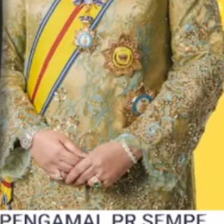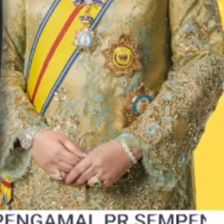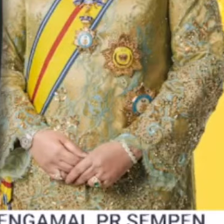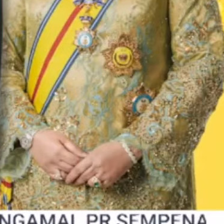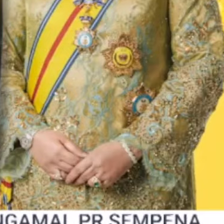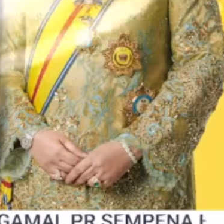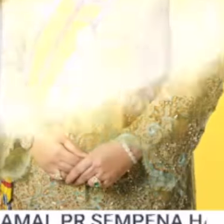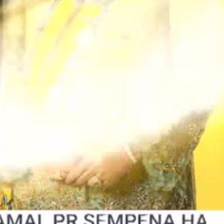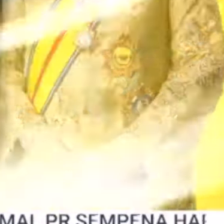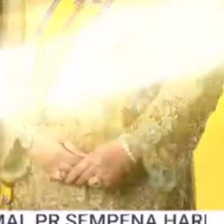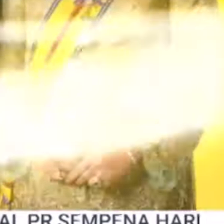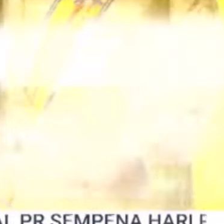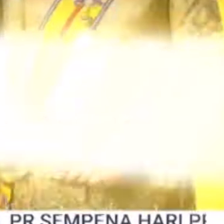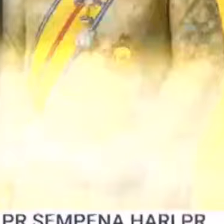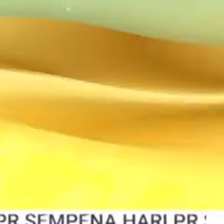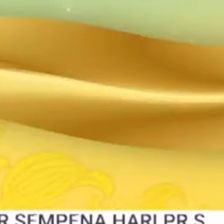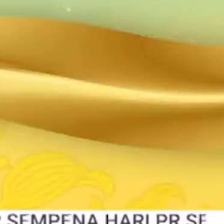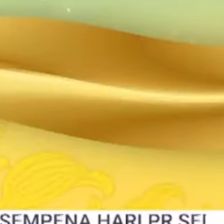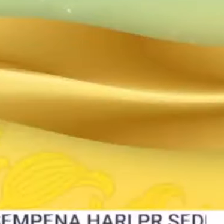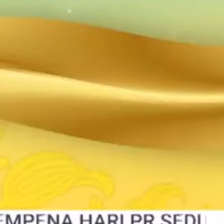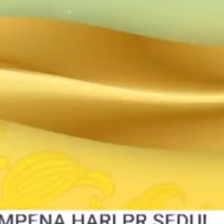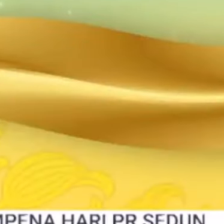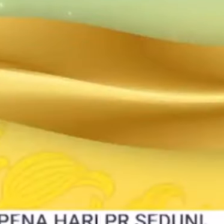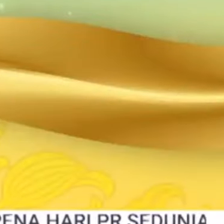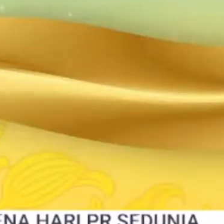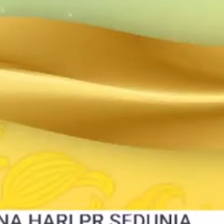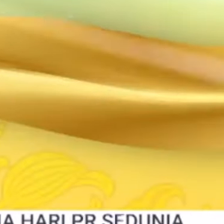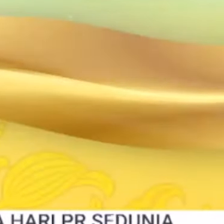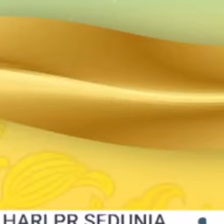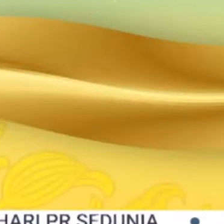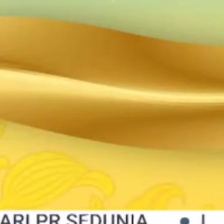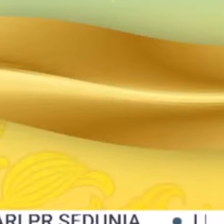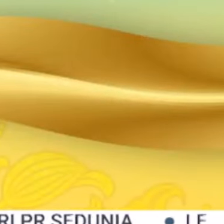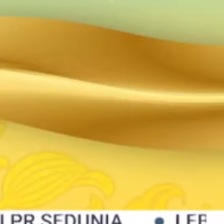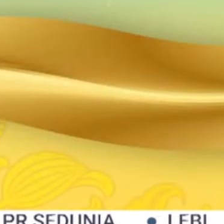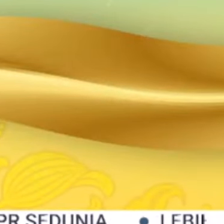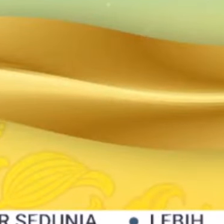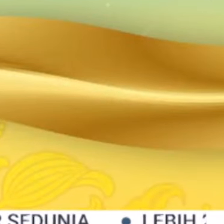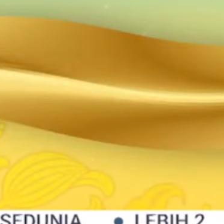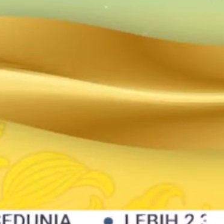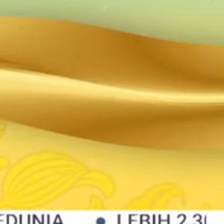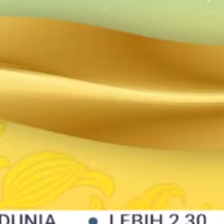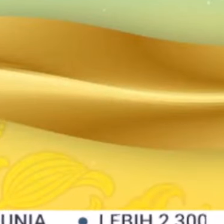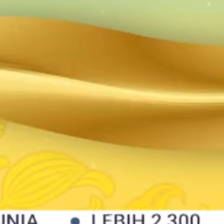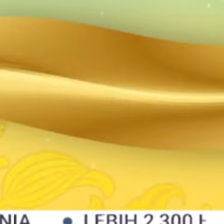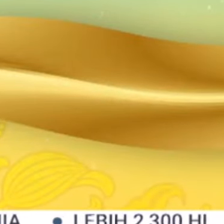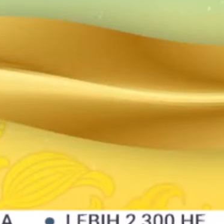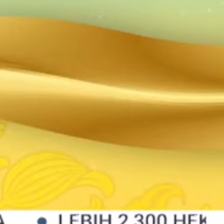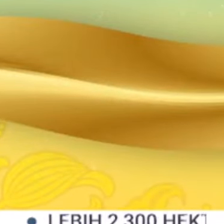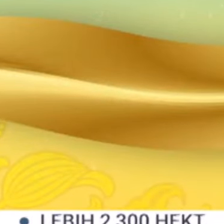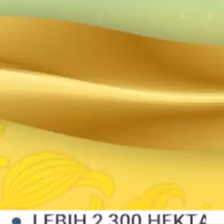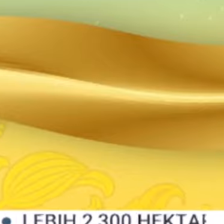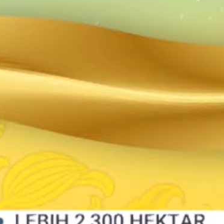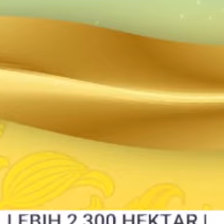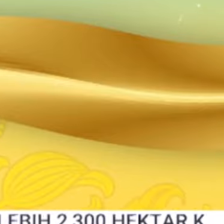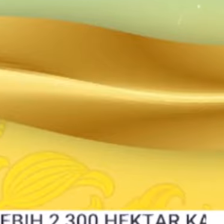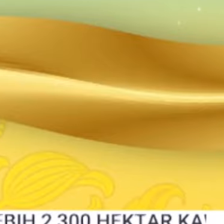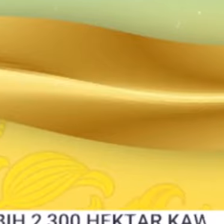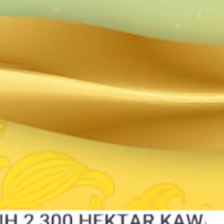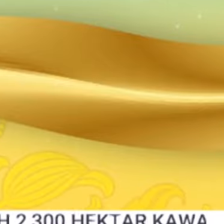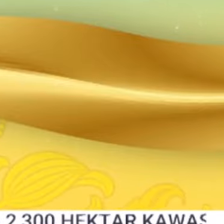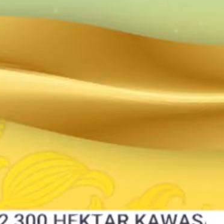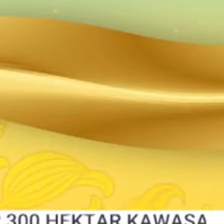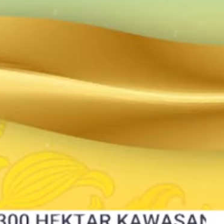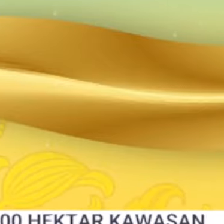Sultan Ibrahim pada 20 Julai 2024 di TV1, saluran berita RTM dan